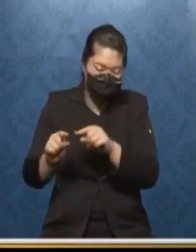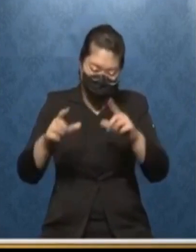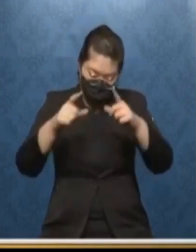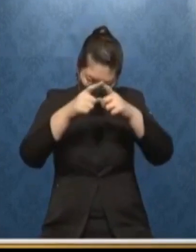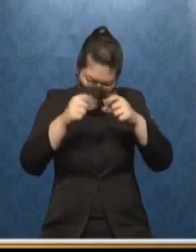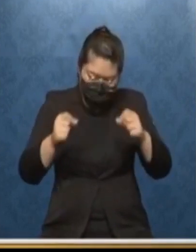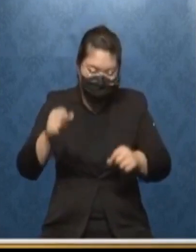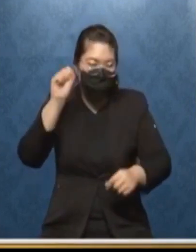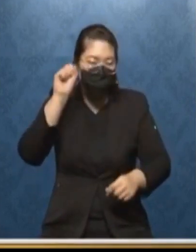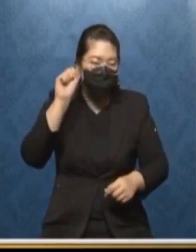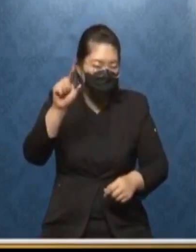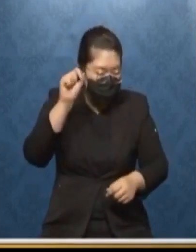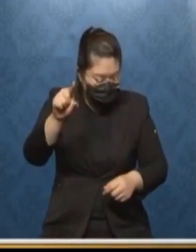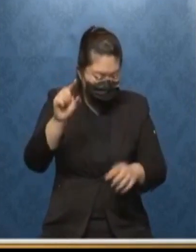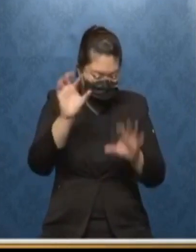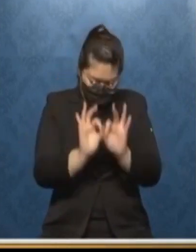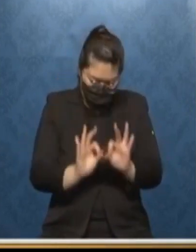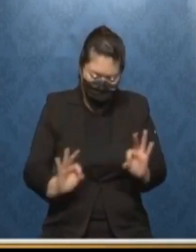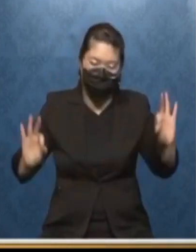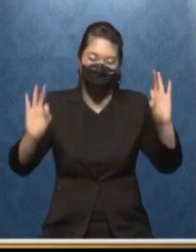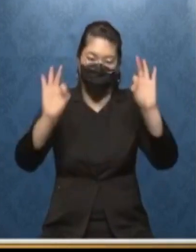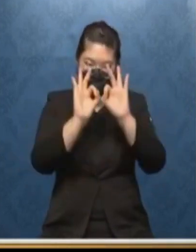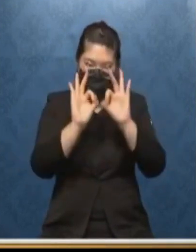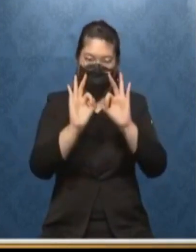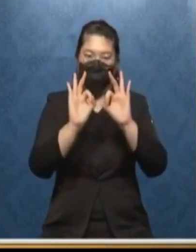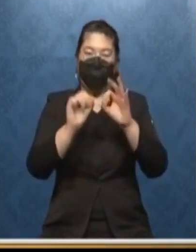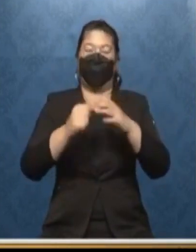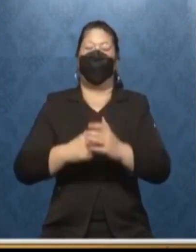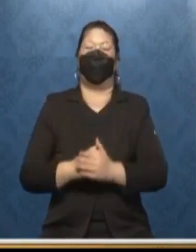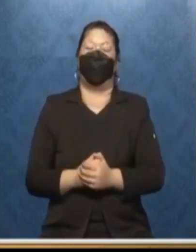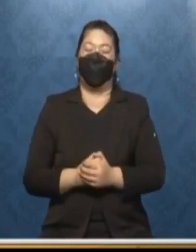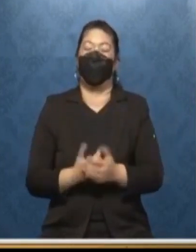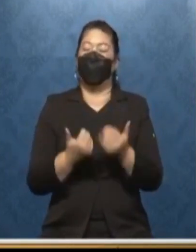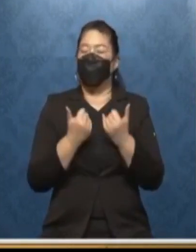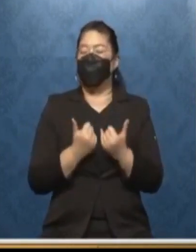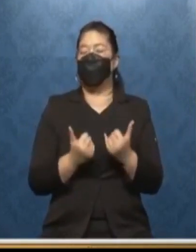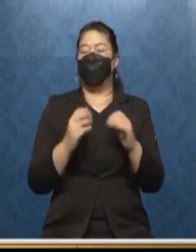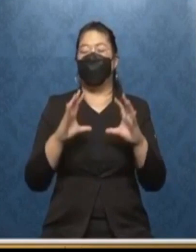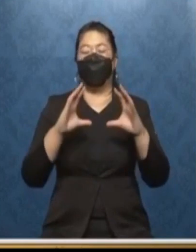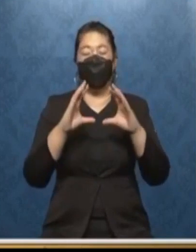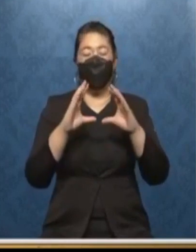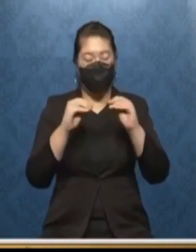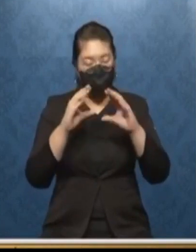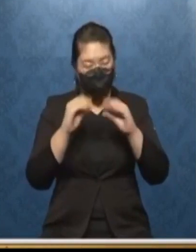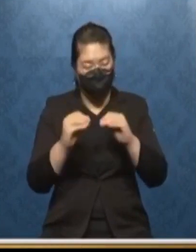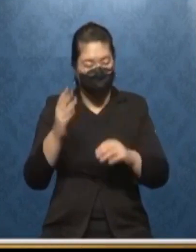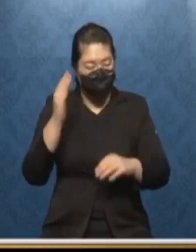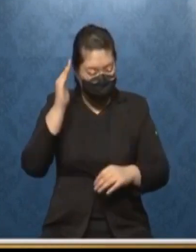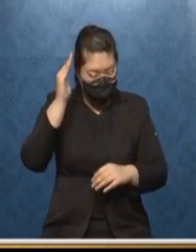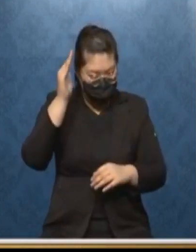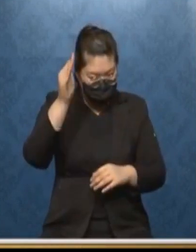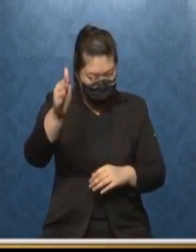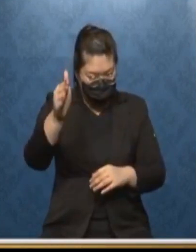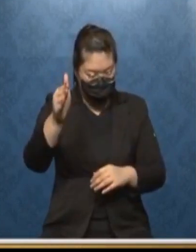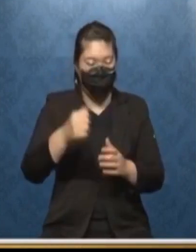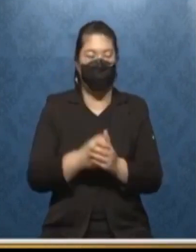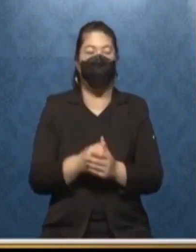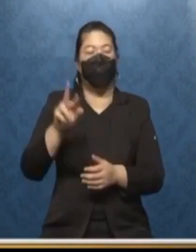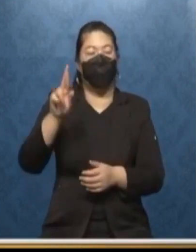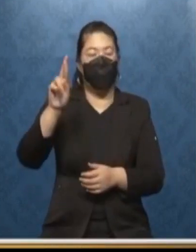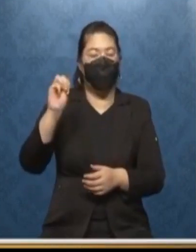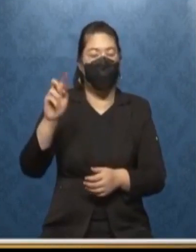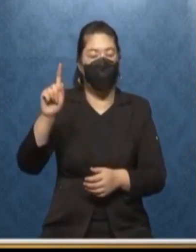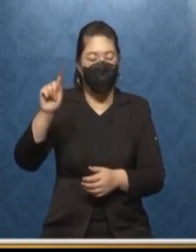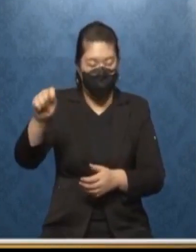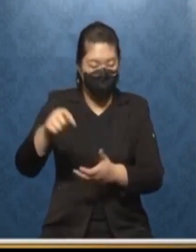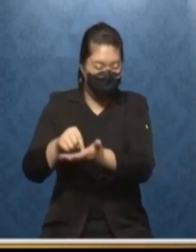ในประการที่3ก็คือเพื่อฟื้นฟูเศรษฐกิจและสังคมที่ได้รับผลกระทบจากการระบาดของโควิด-19 เป็นค่าใช้จ่ายสำหรับแผนง